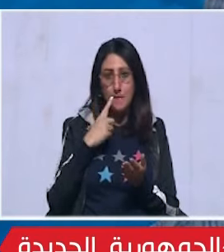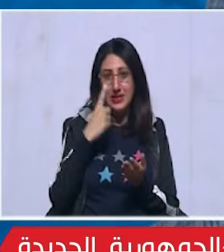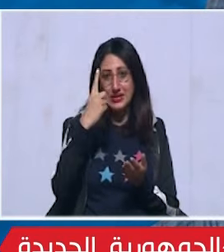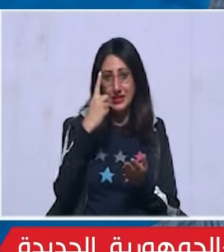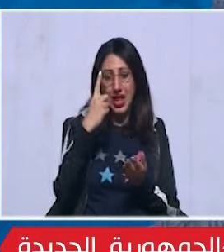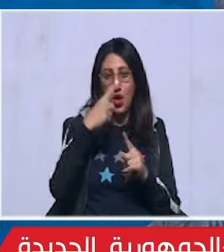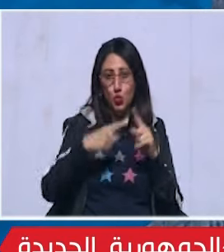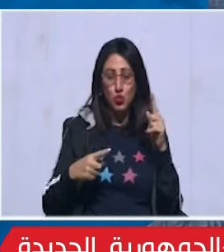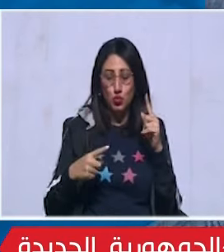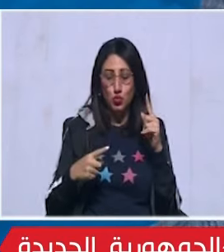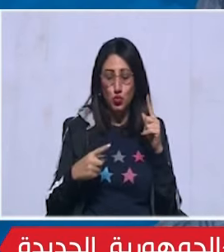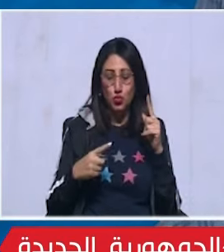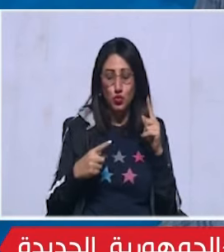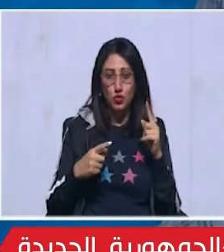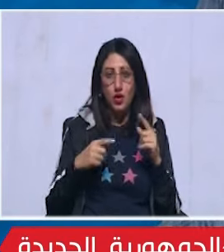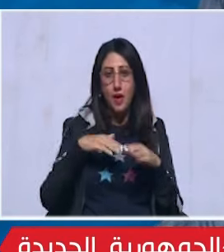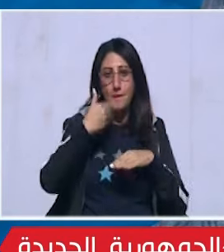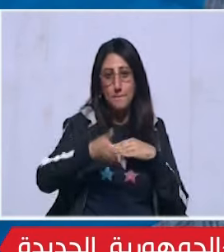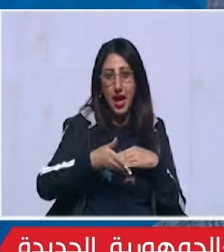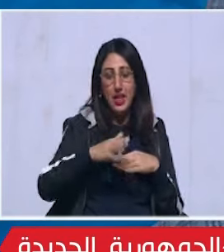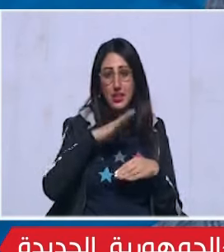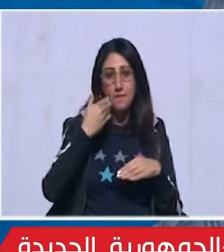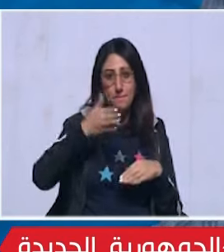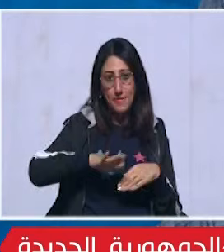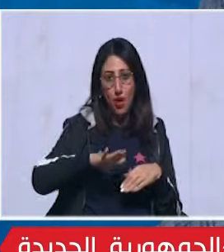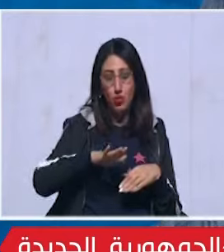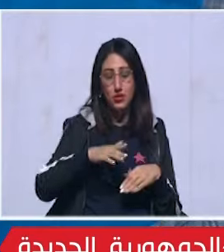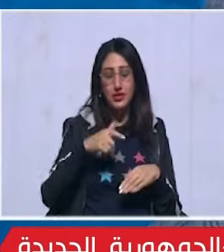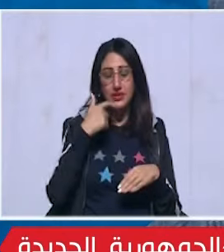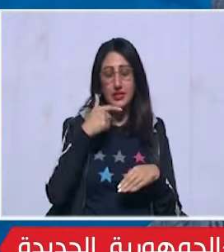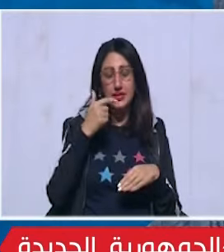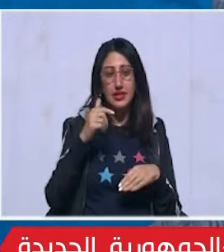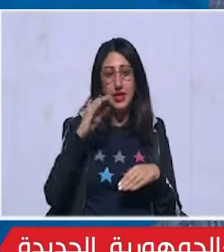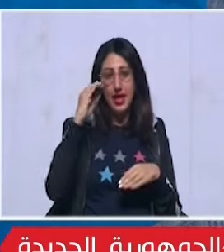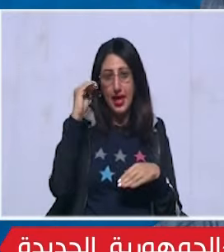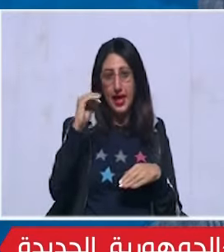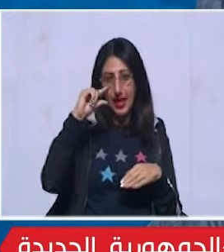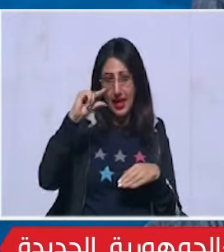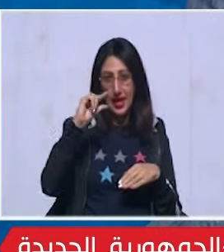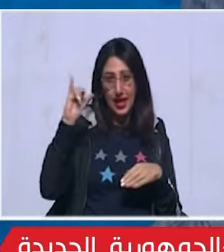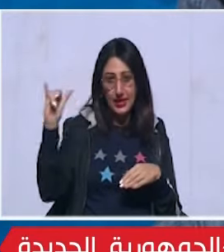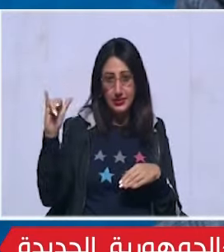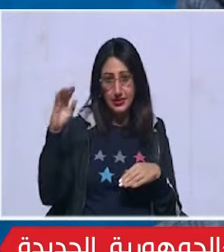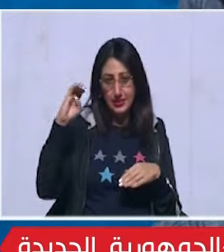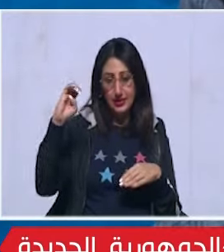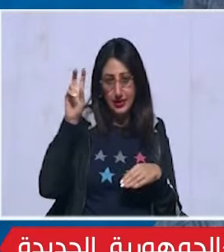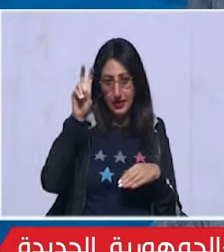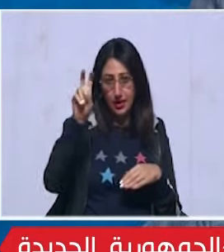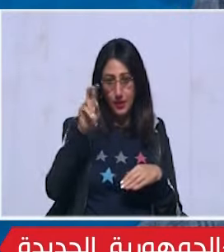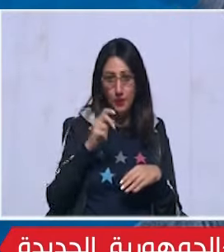ونصف وانها بعد موت السيده خديجه وبعد موت ابي طالب وكان في في عام